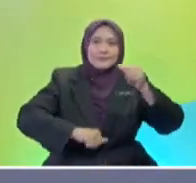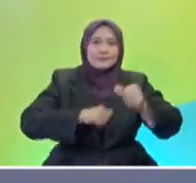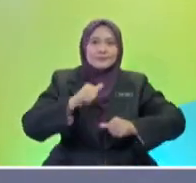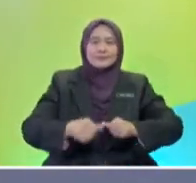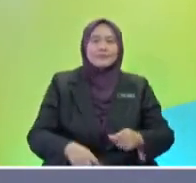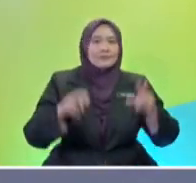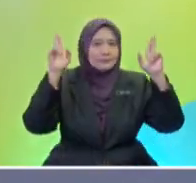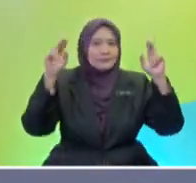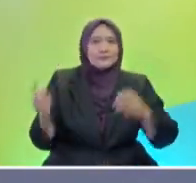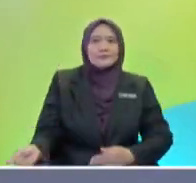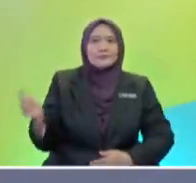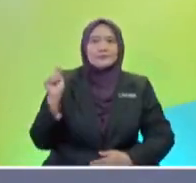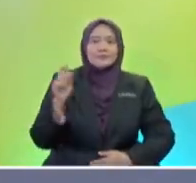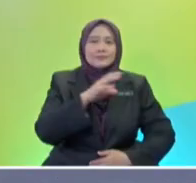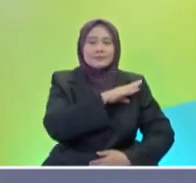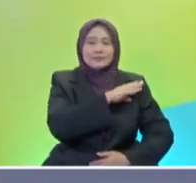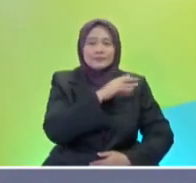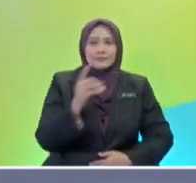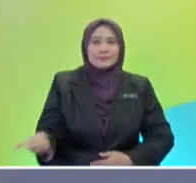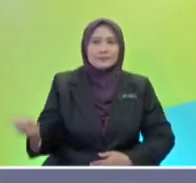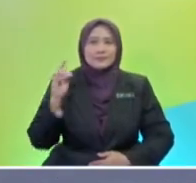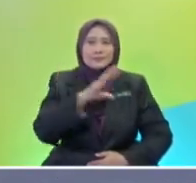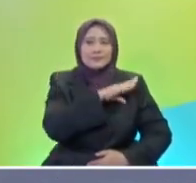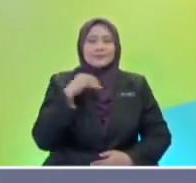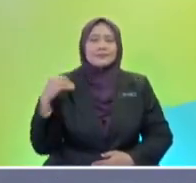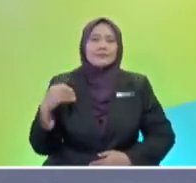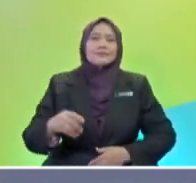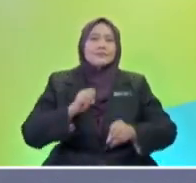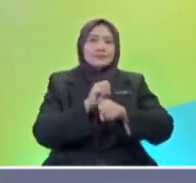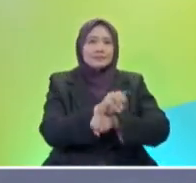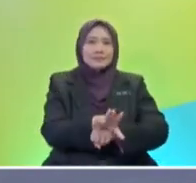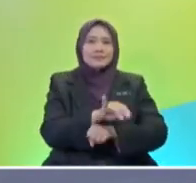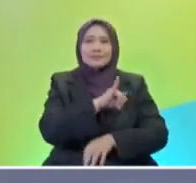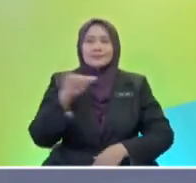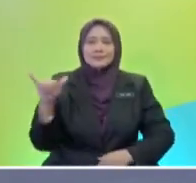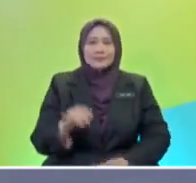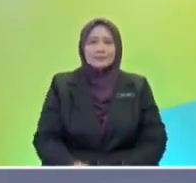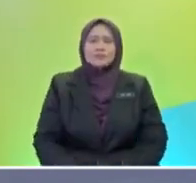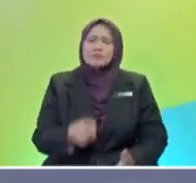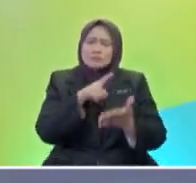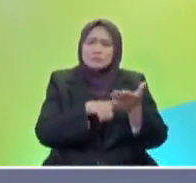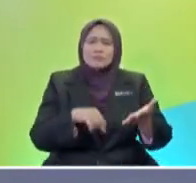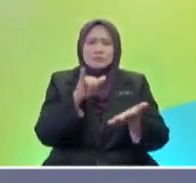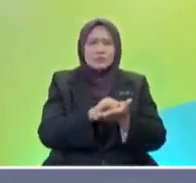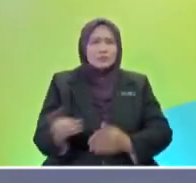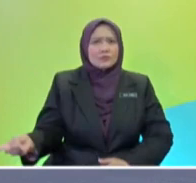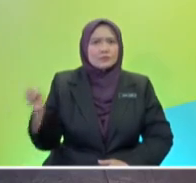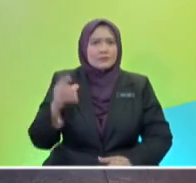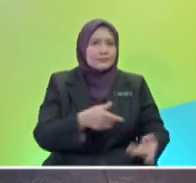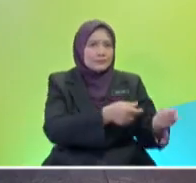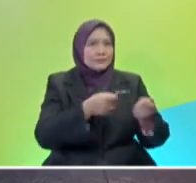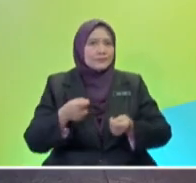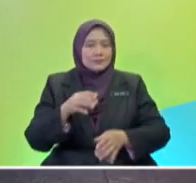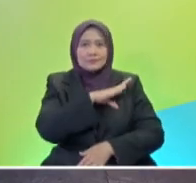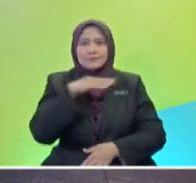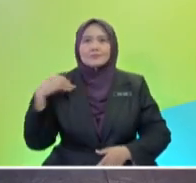Gaia dan kesannya Cikgu Safwan Saya pasti murid-murid nggak tahu apa itu daya tarikan dan Apa itu diet tolakan